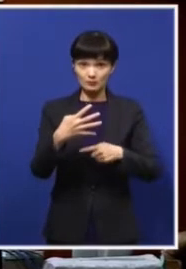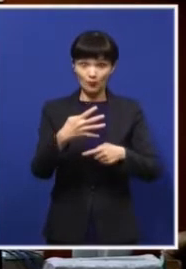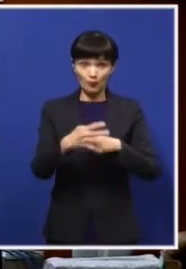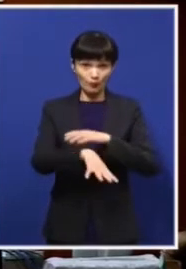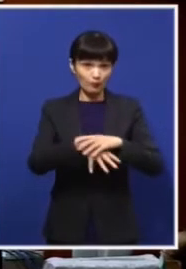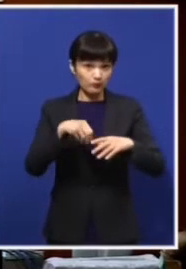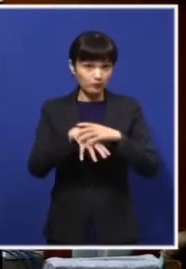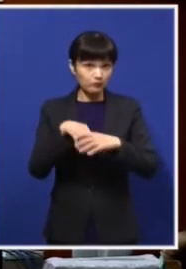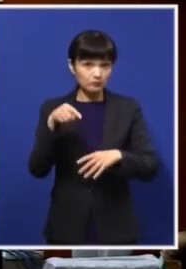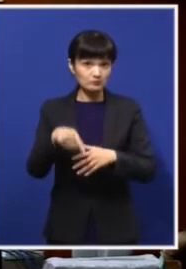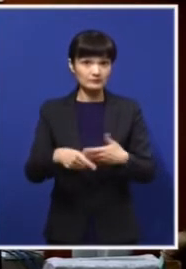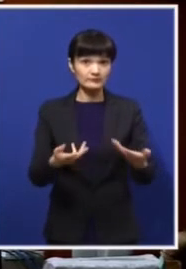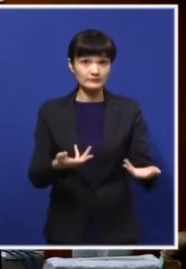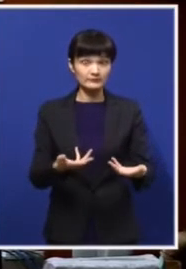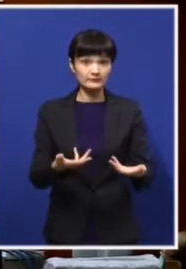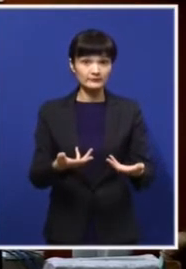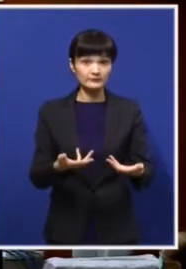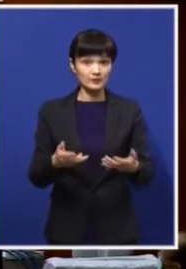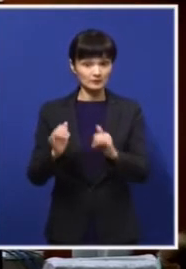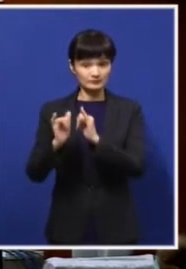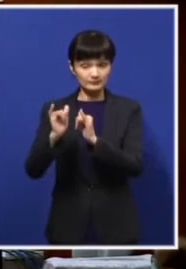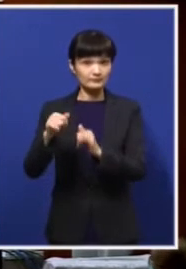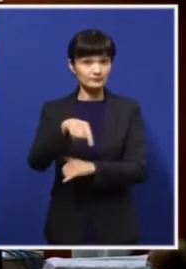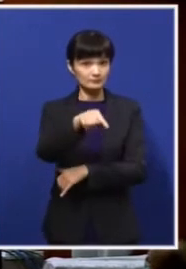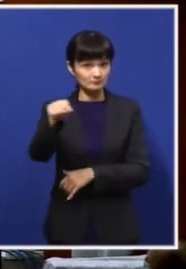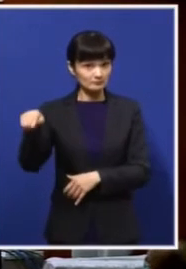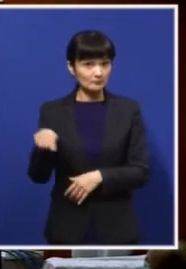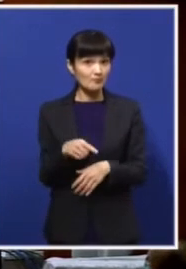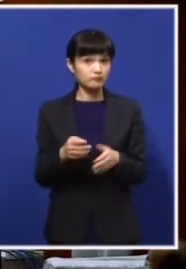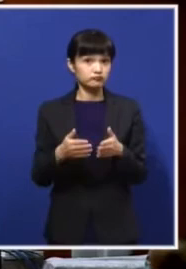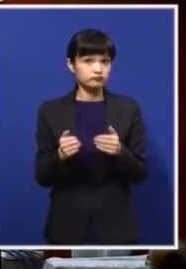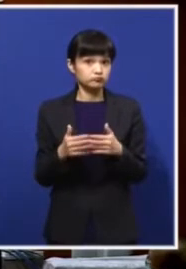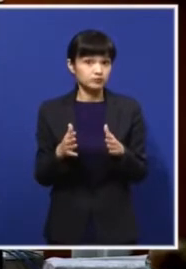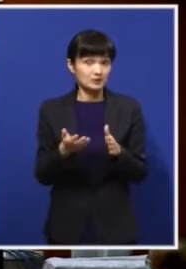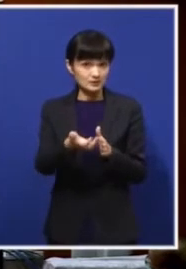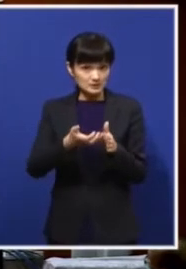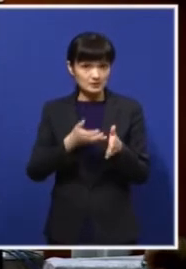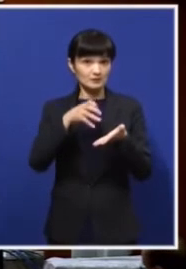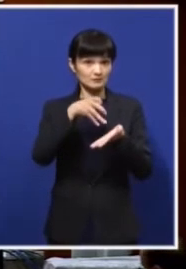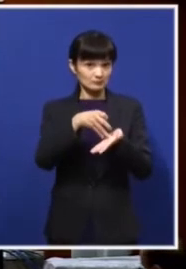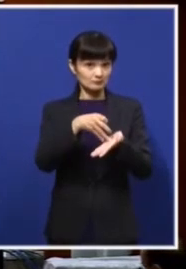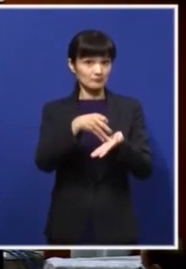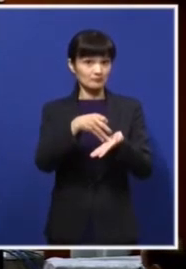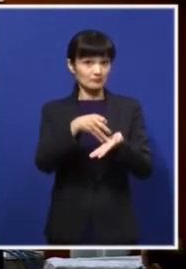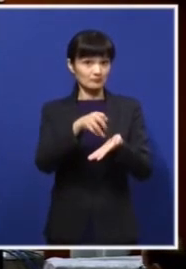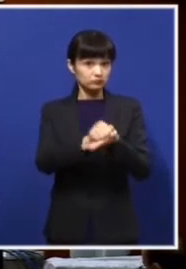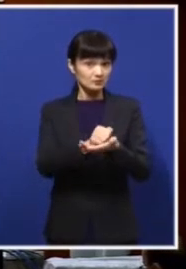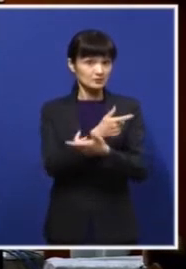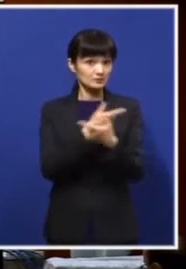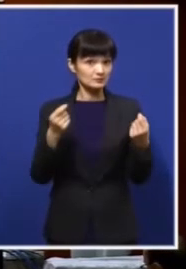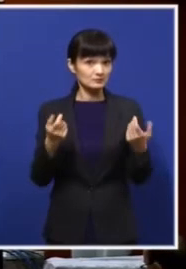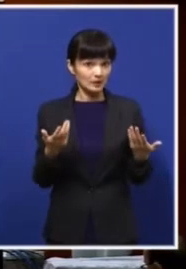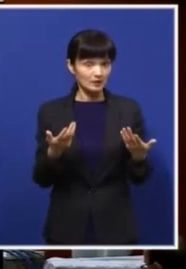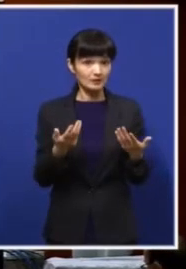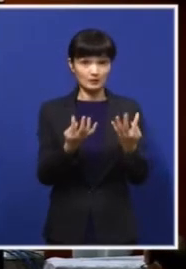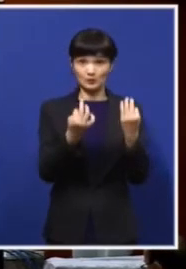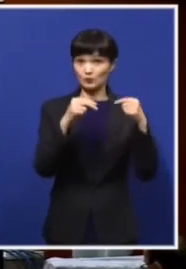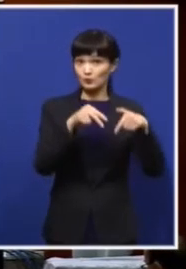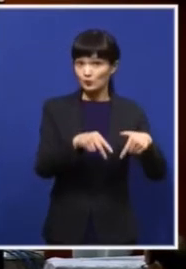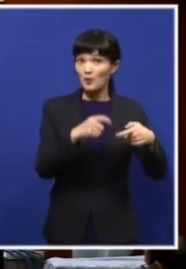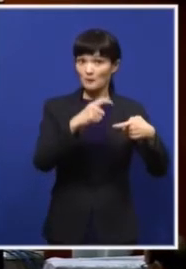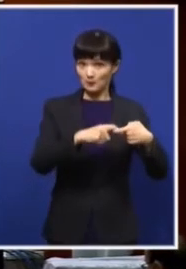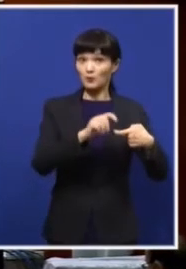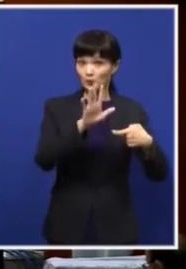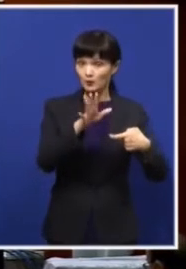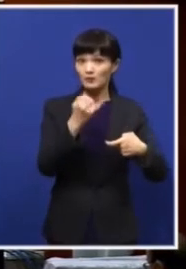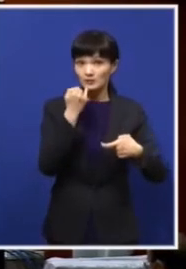是民众都必须先登记，也就是透过数位绑定才能够参